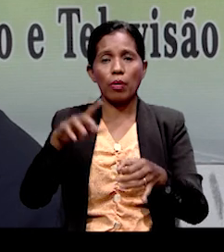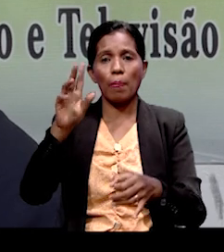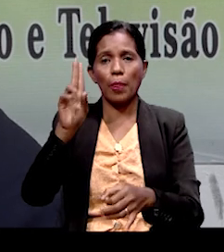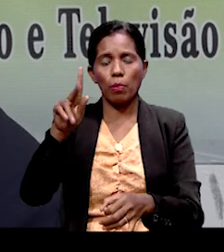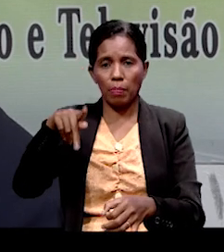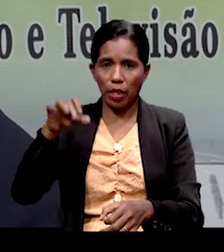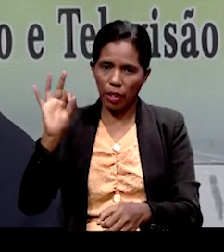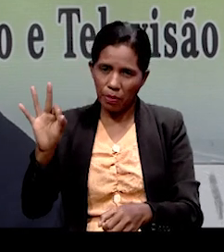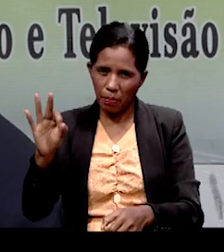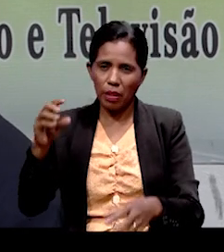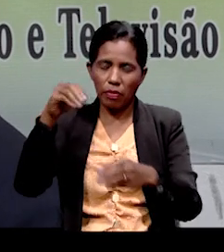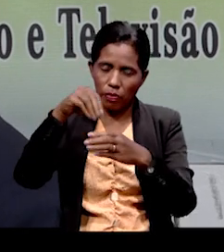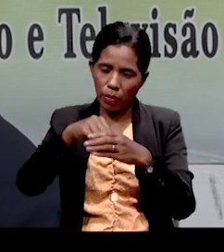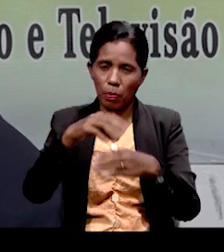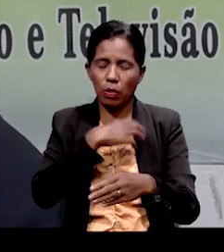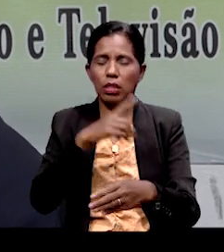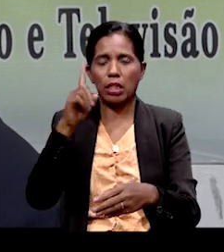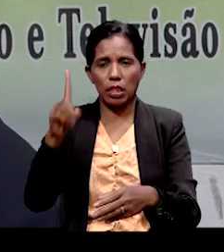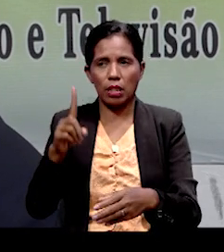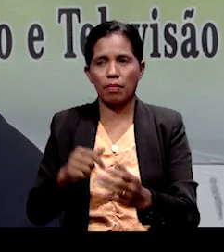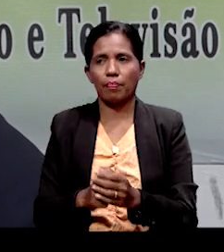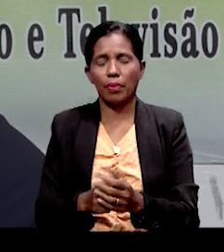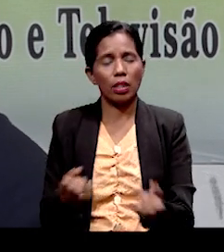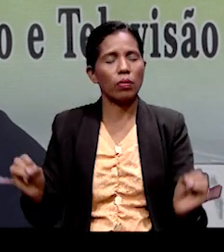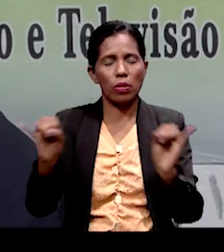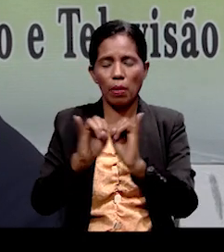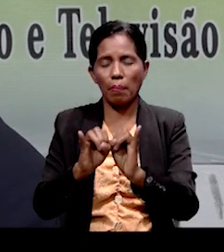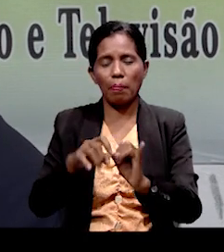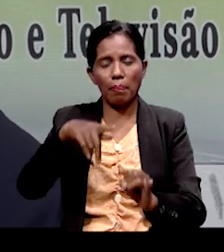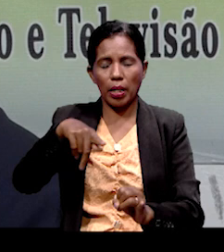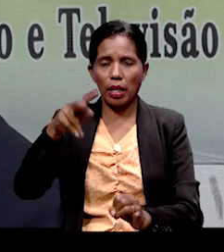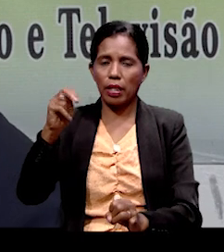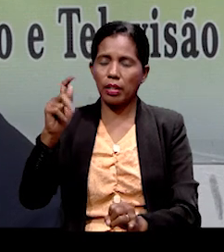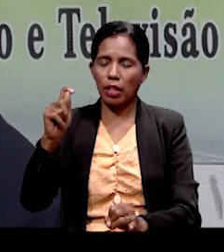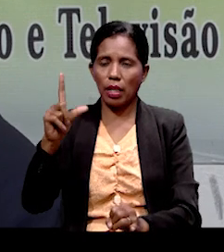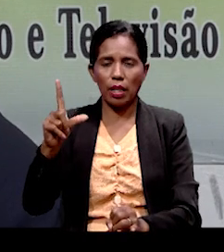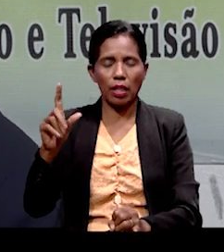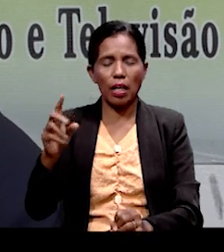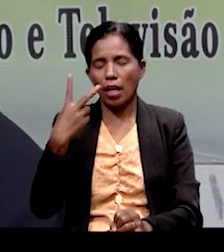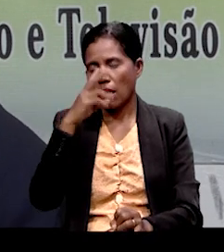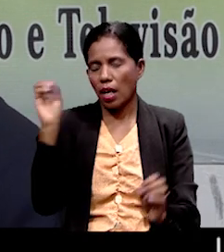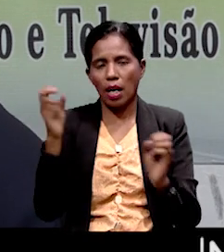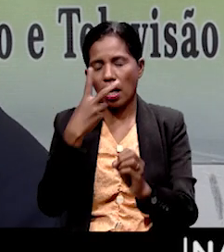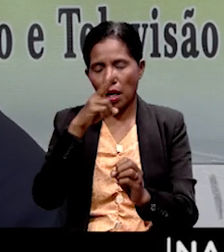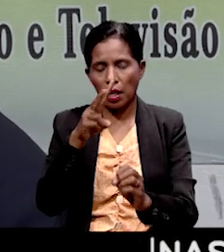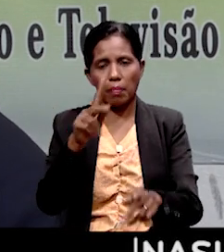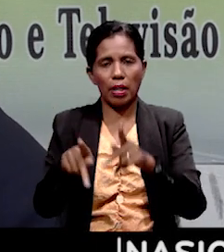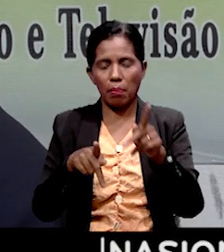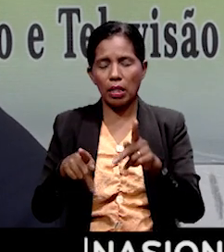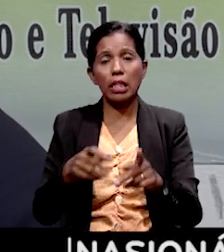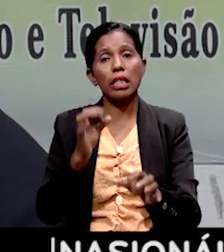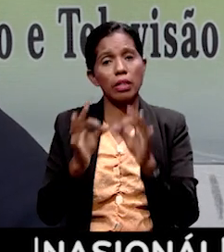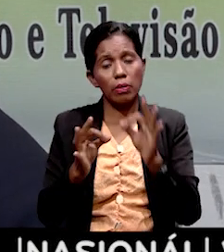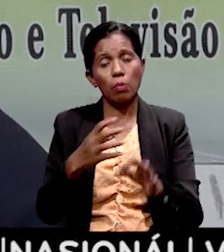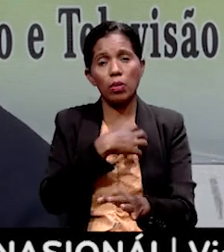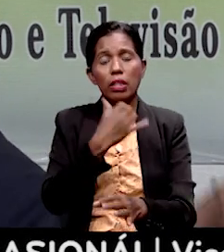ni, insang pentel ni lah lahare pa emaida. Sehingga salah itu tengah saya. Itu laku ya tu defend Emaida.